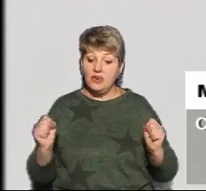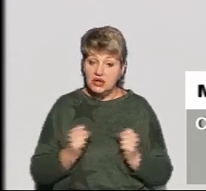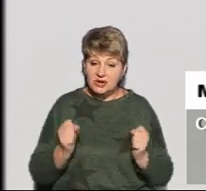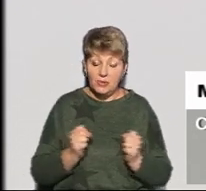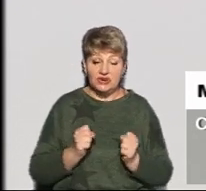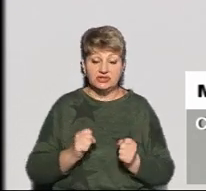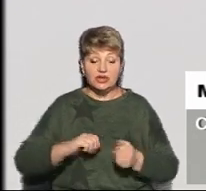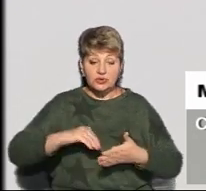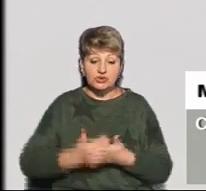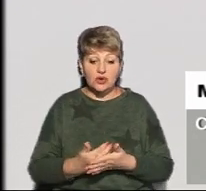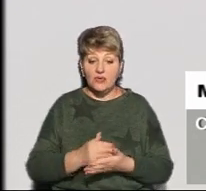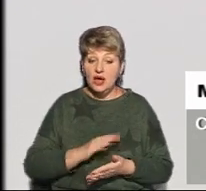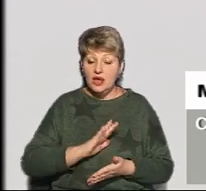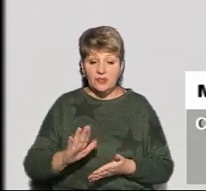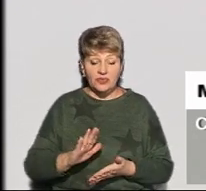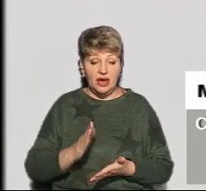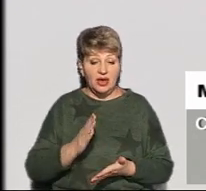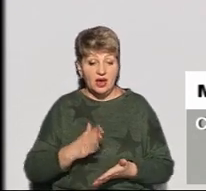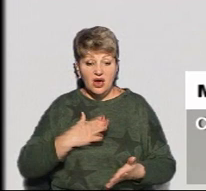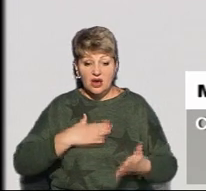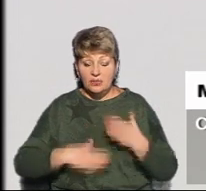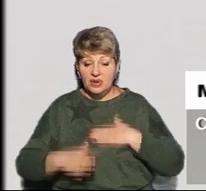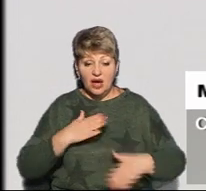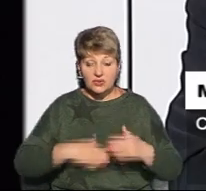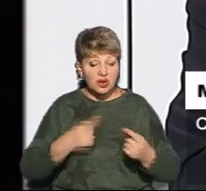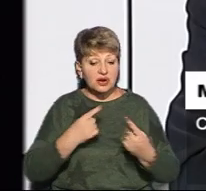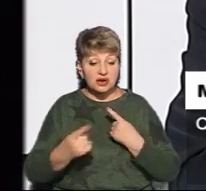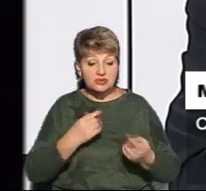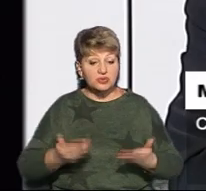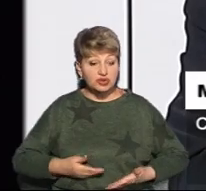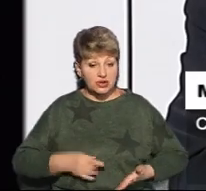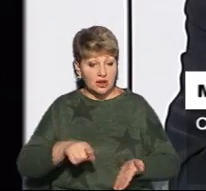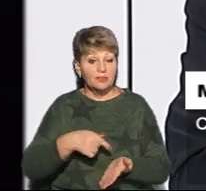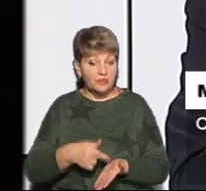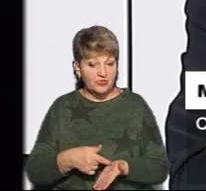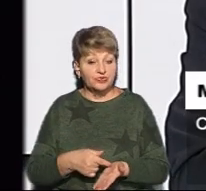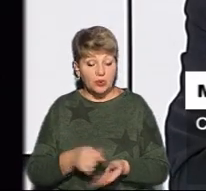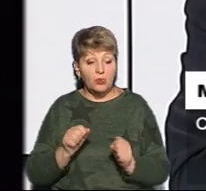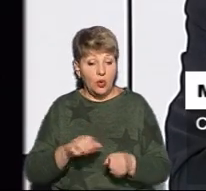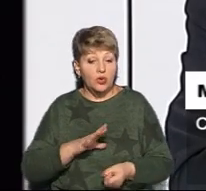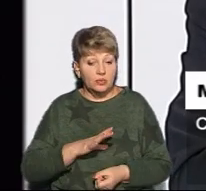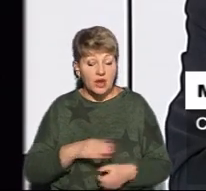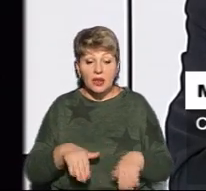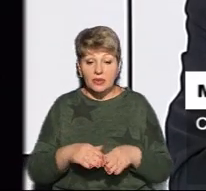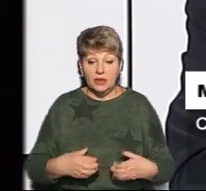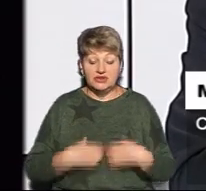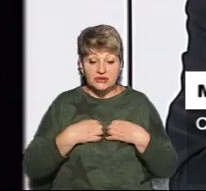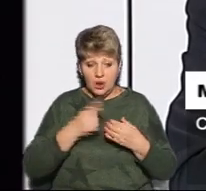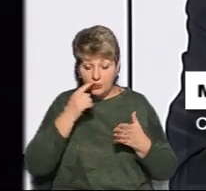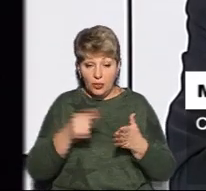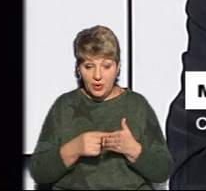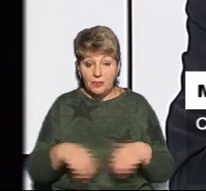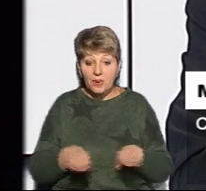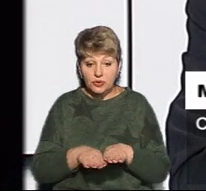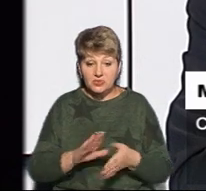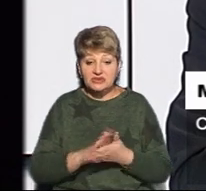мати неприємні розмови з розлюченими мешканцями міста. Я думаю, що лише от страх опинитися в такій же